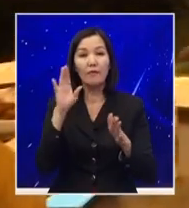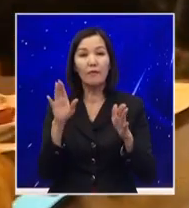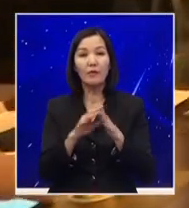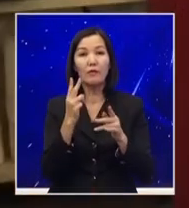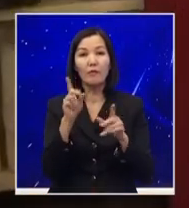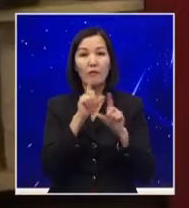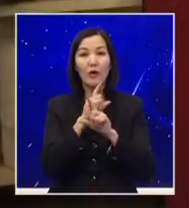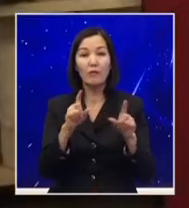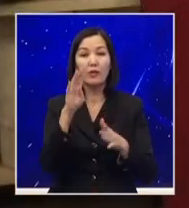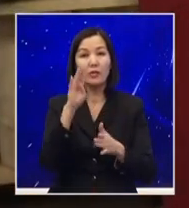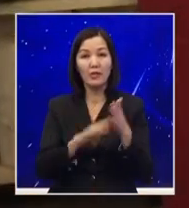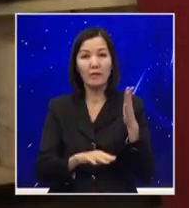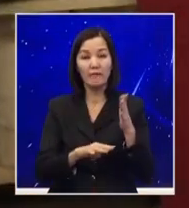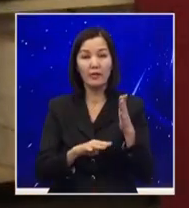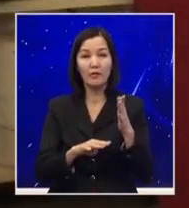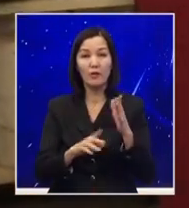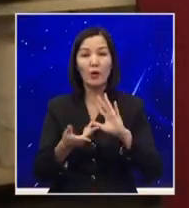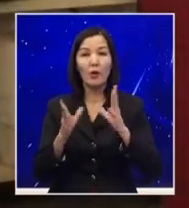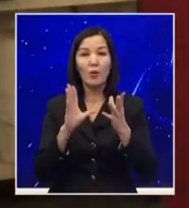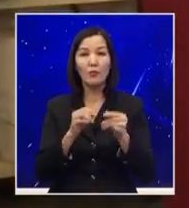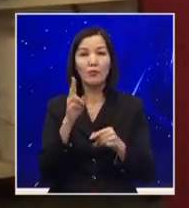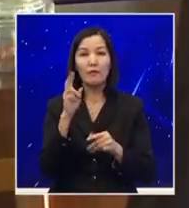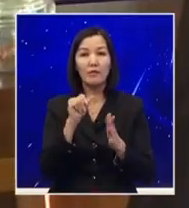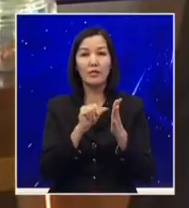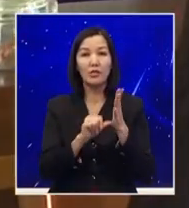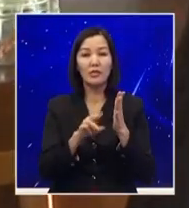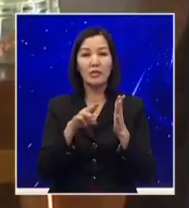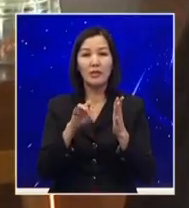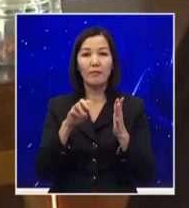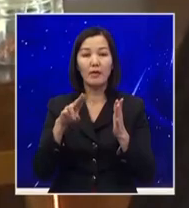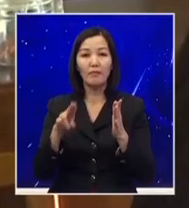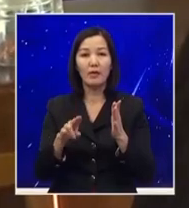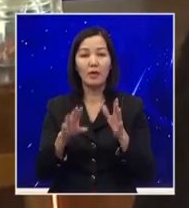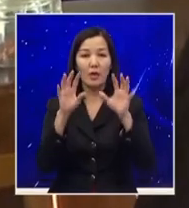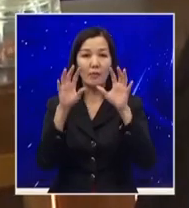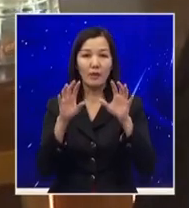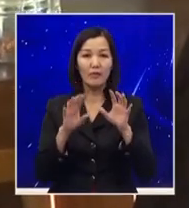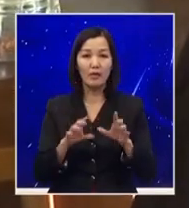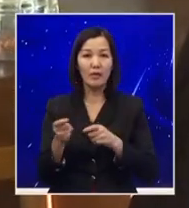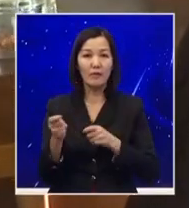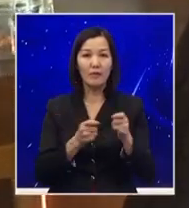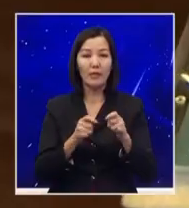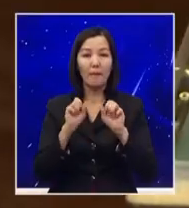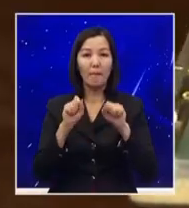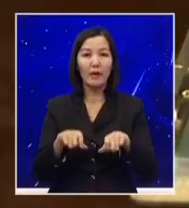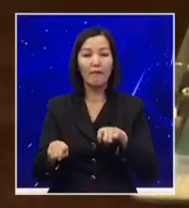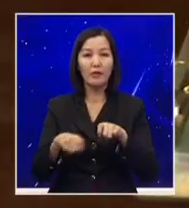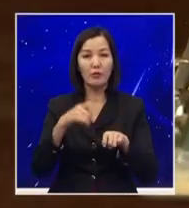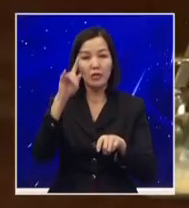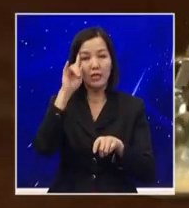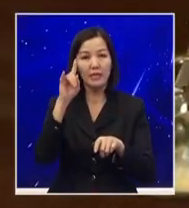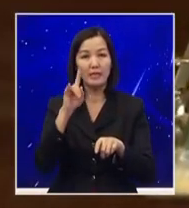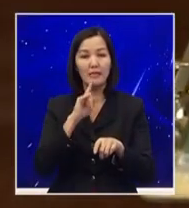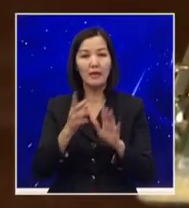двух объектов наложены штрафные санкции. В общей сумме 260 МРП согласно Кодексу об административных правонарушениях Республики Казахстан.